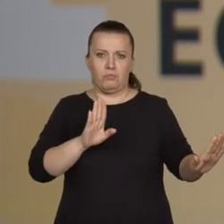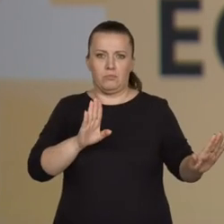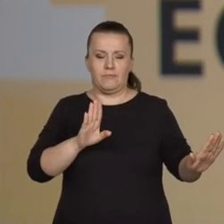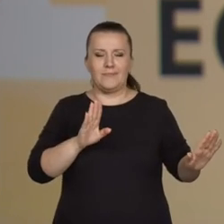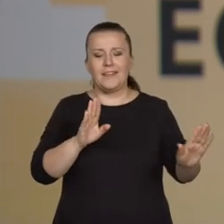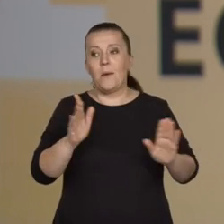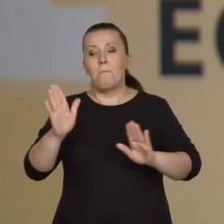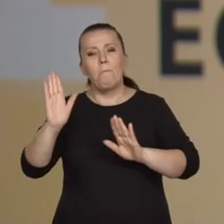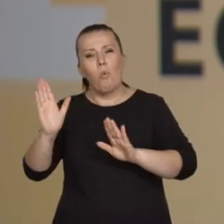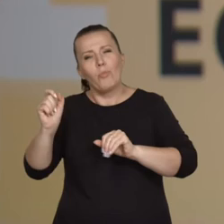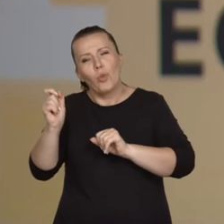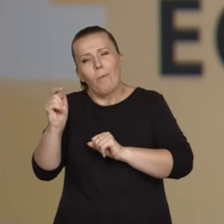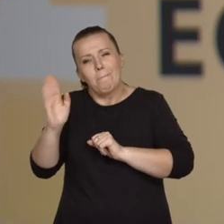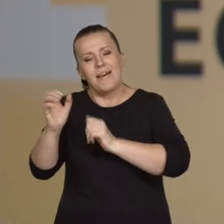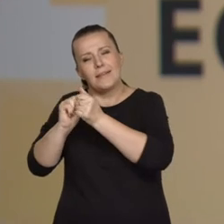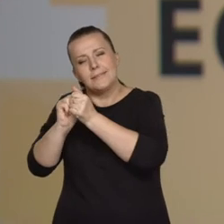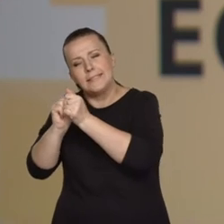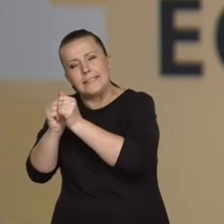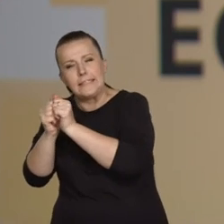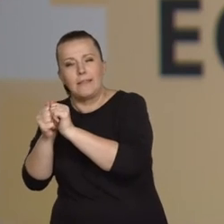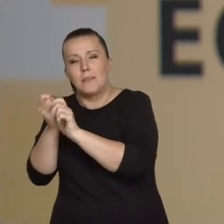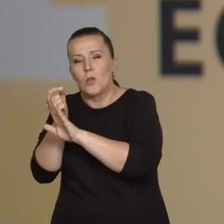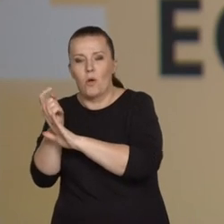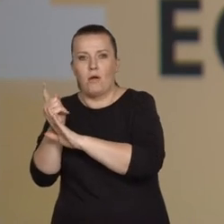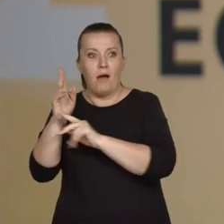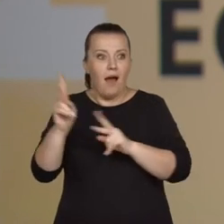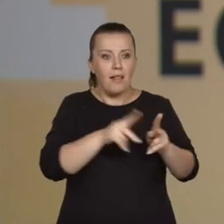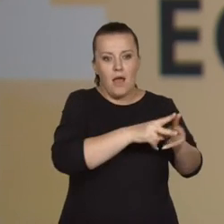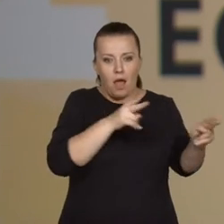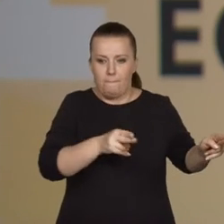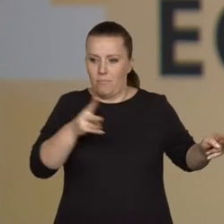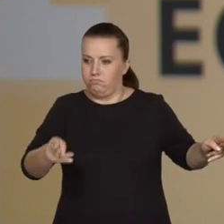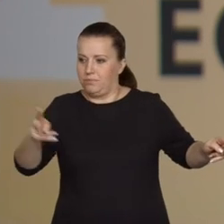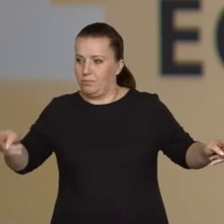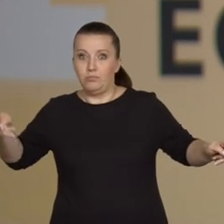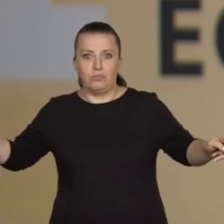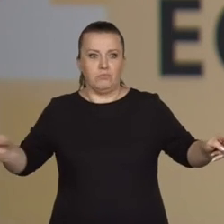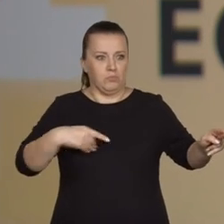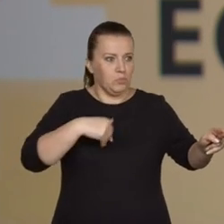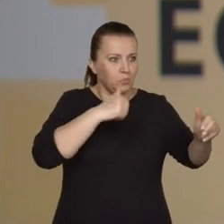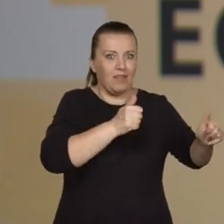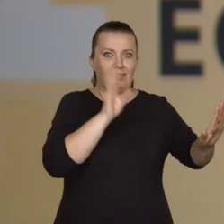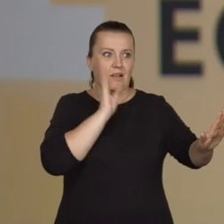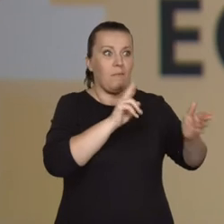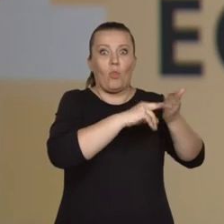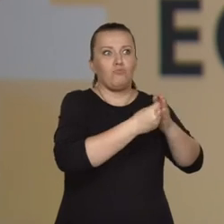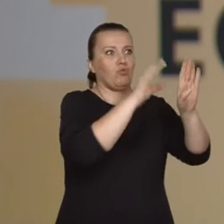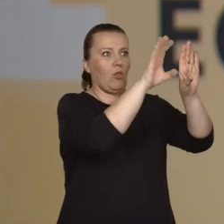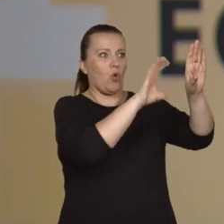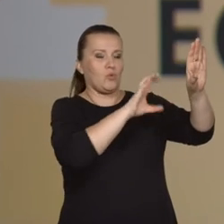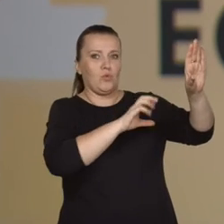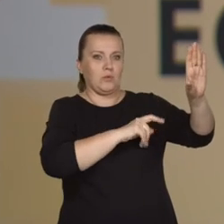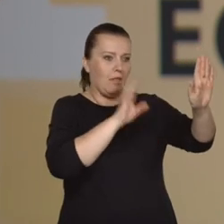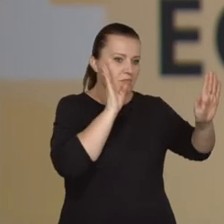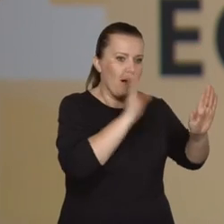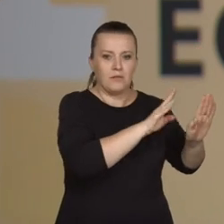kiedyś zmieniał, ale epoka po epoce zachowuje swoje stałe i niezmienne cechy konstrukcyjne. Jest